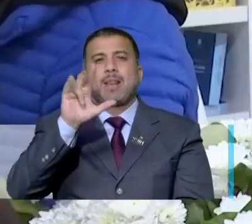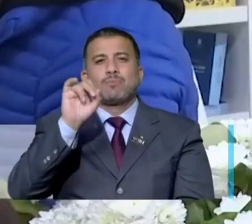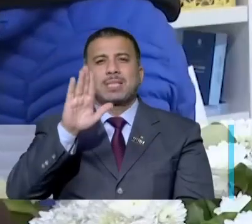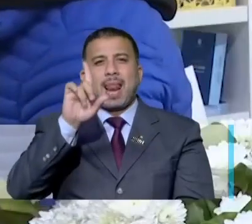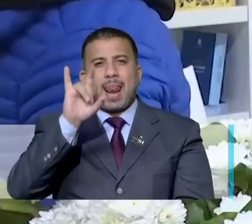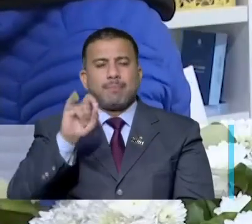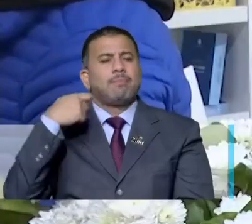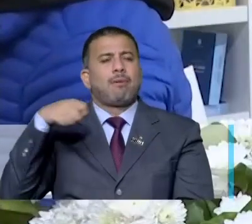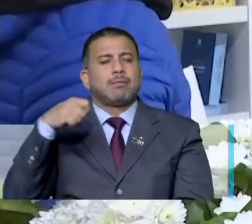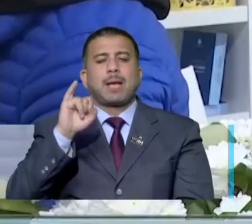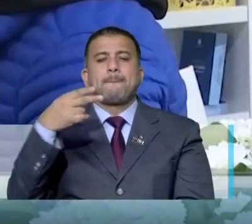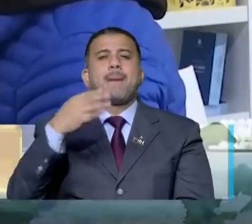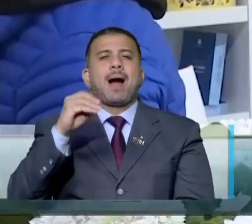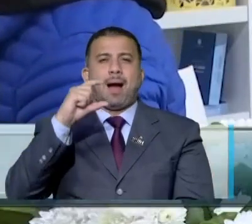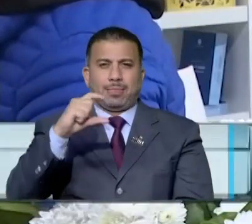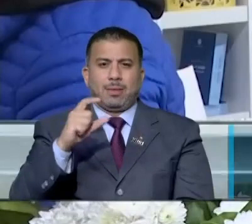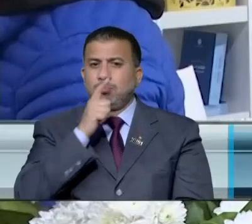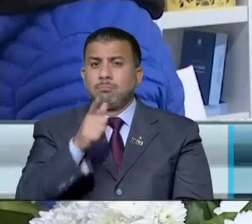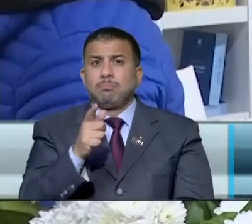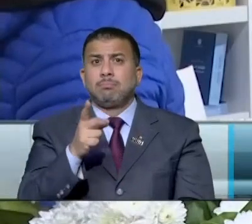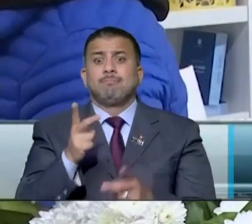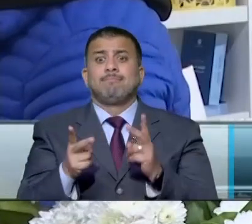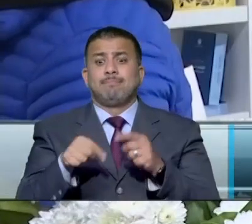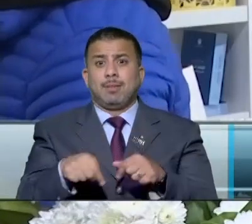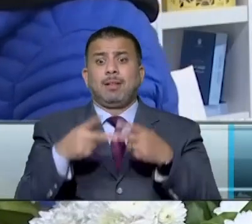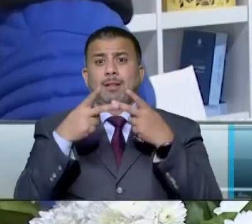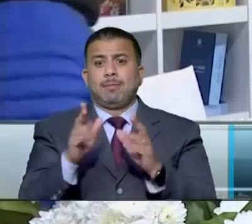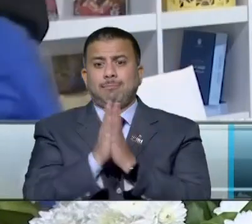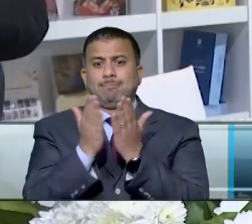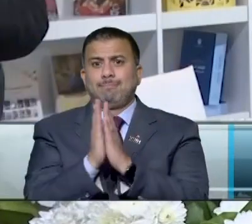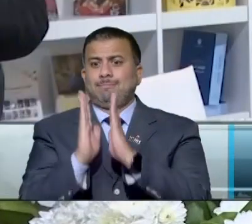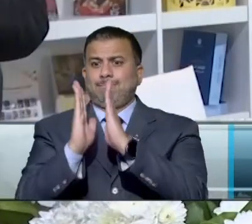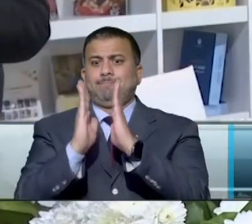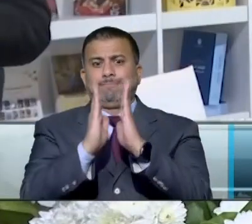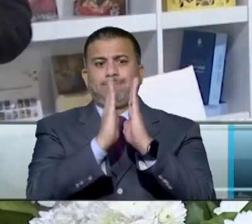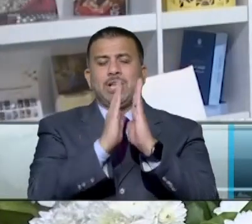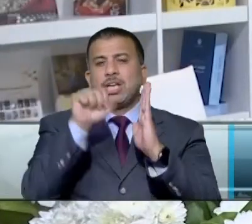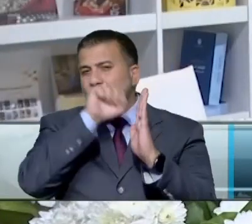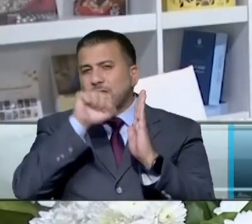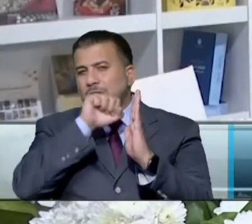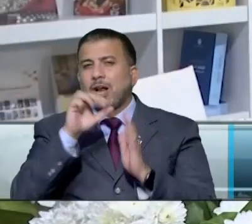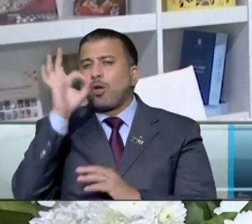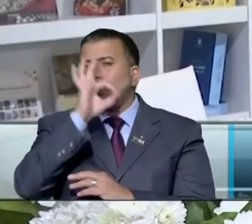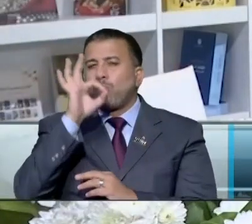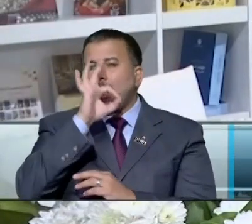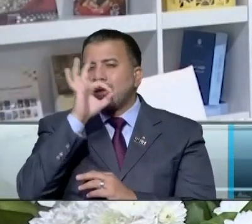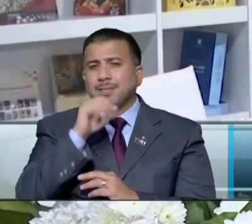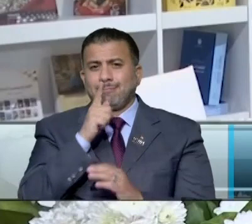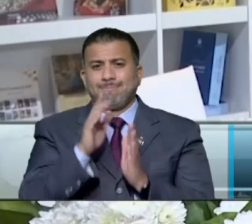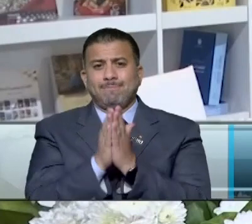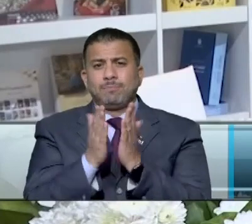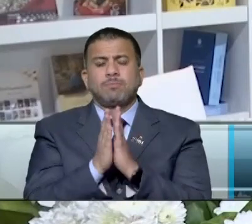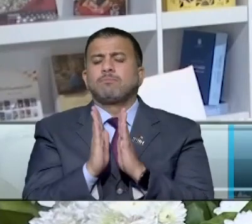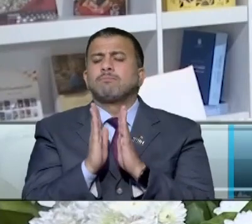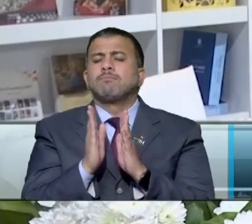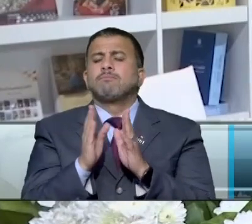طبعا كانت في فعالية لإطلاق آخر إصدارات صدرت من معهد الشرق للتراث والتي